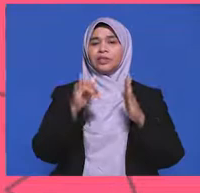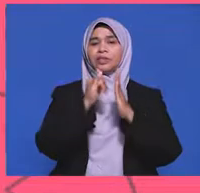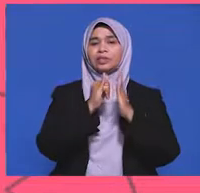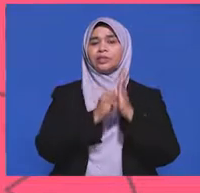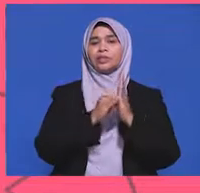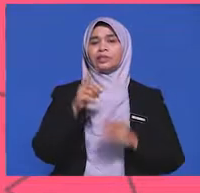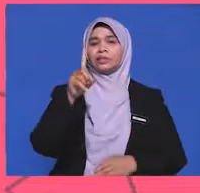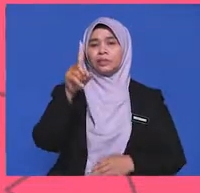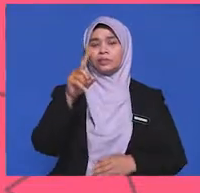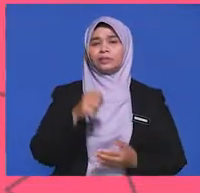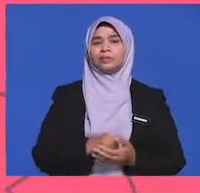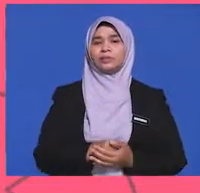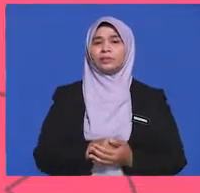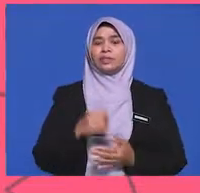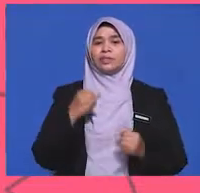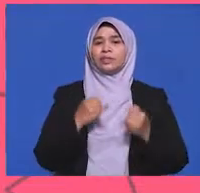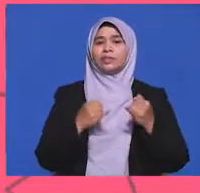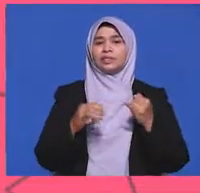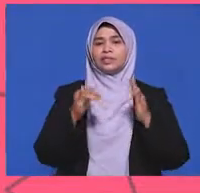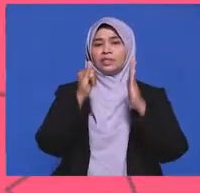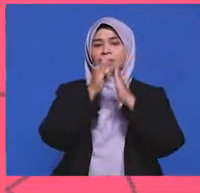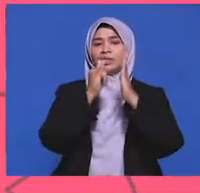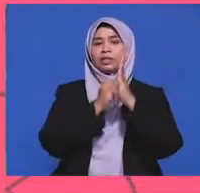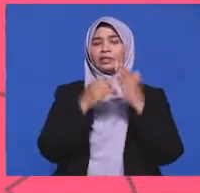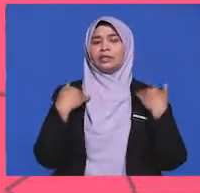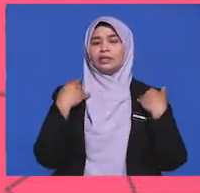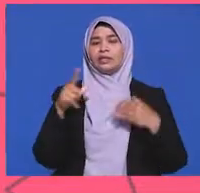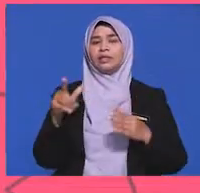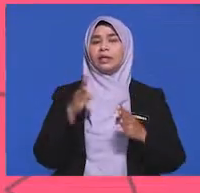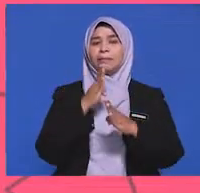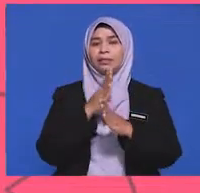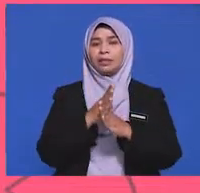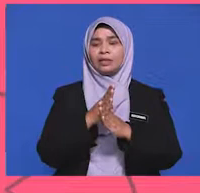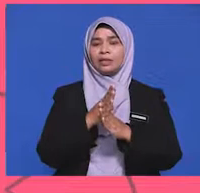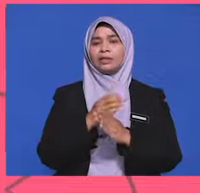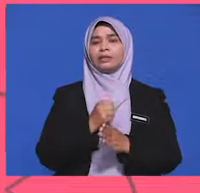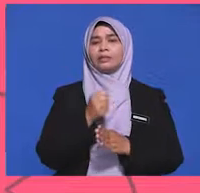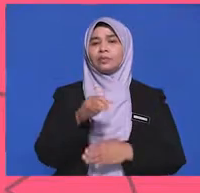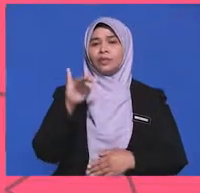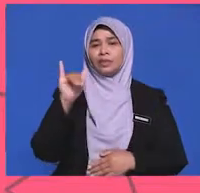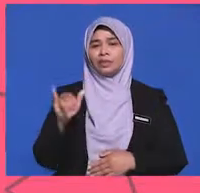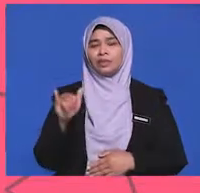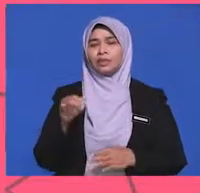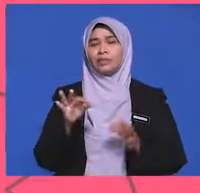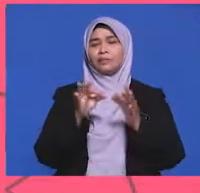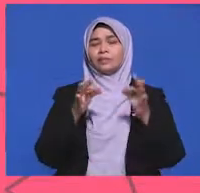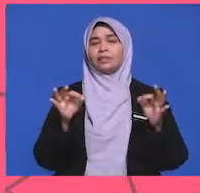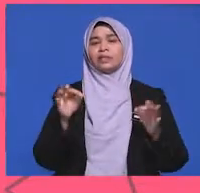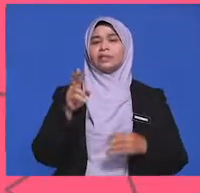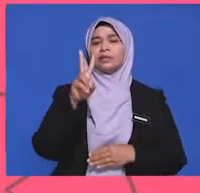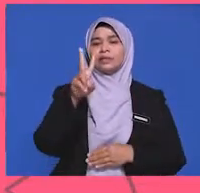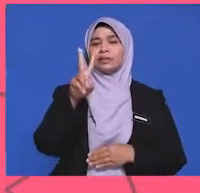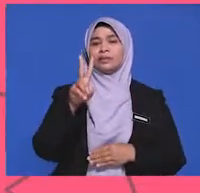syarat adalah benar ataupun ya, laksanakan pernyataan dua. Jika syarat adalah